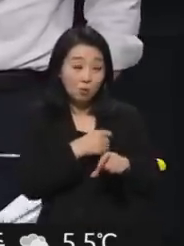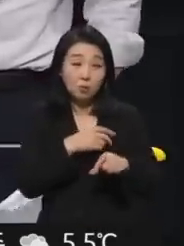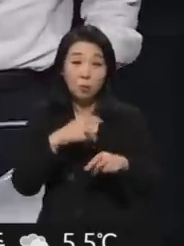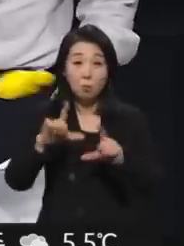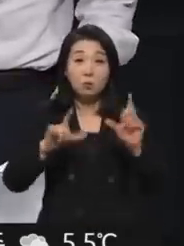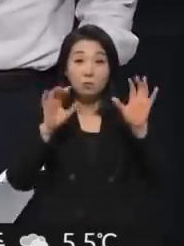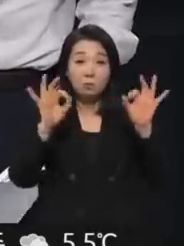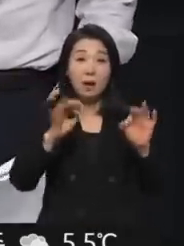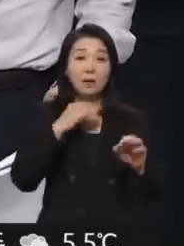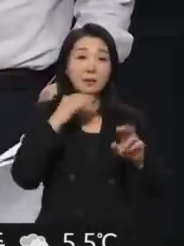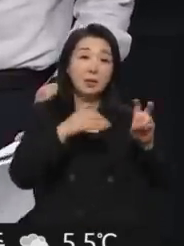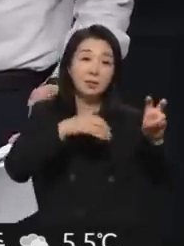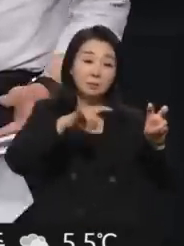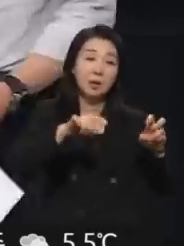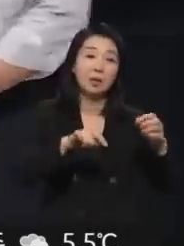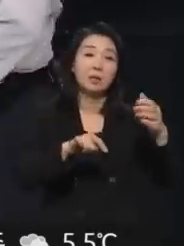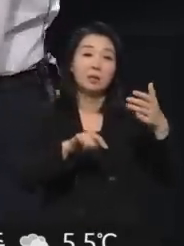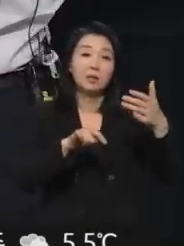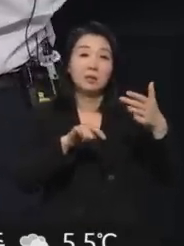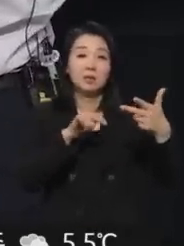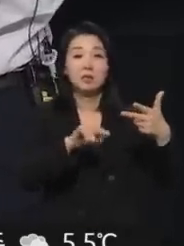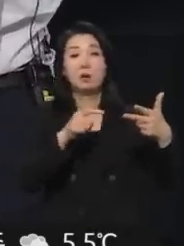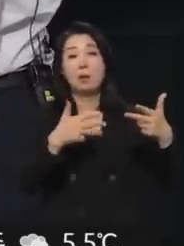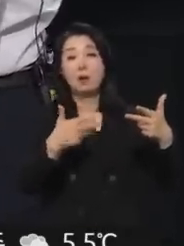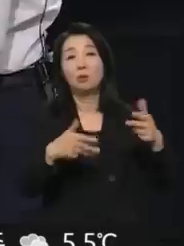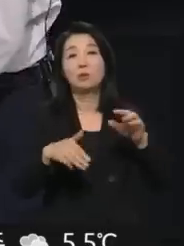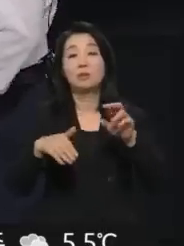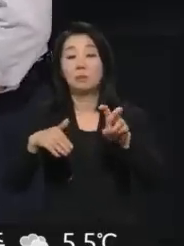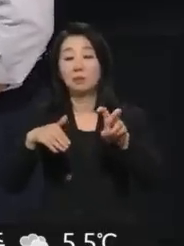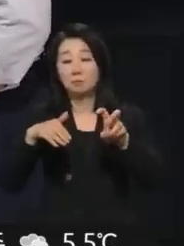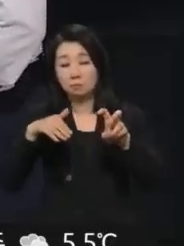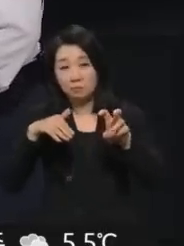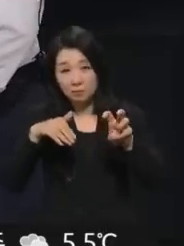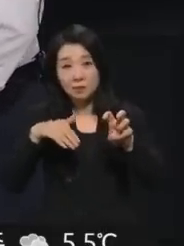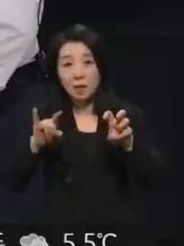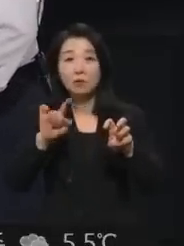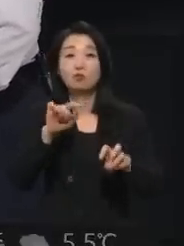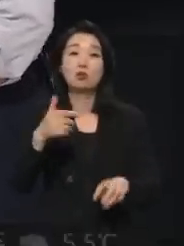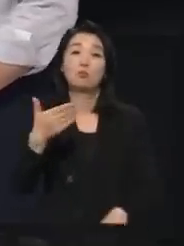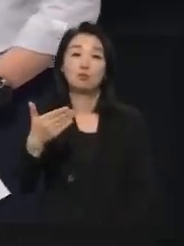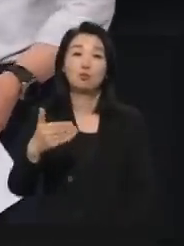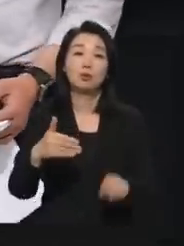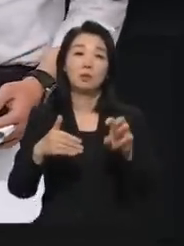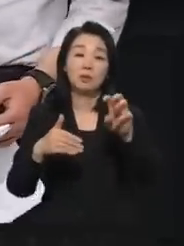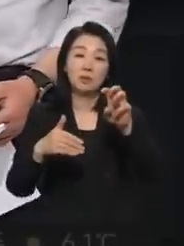살펴보면 20대가 7.86, 30대가 9.99, 그리고 40대가